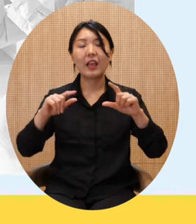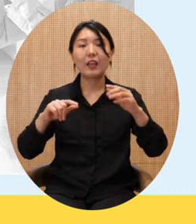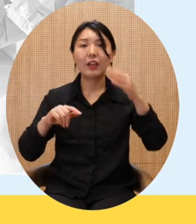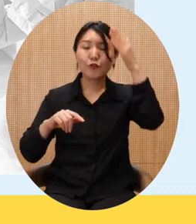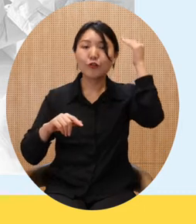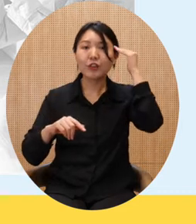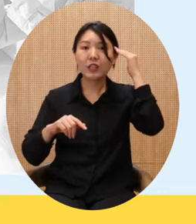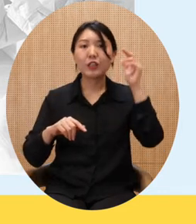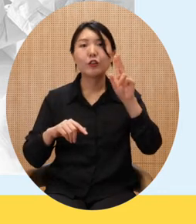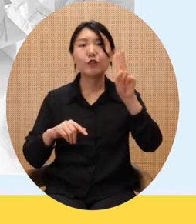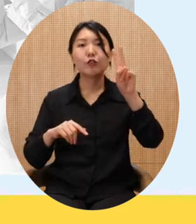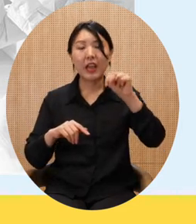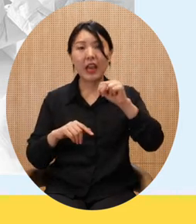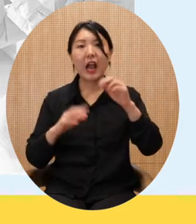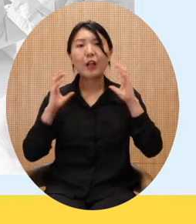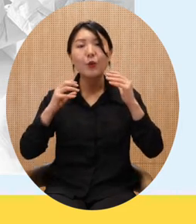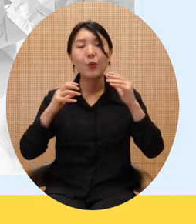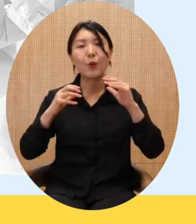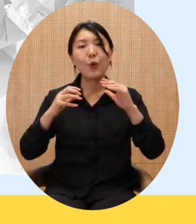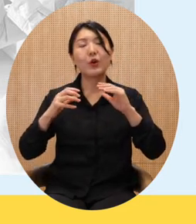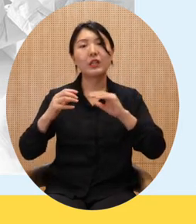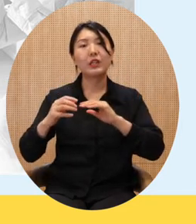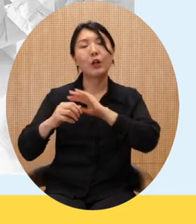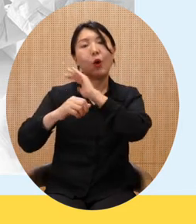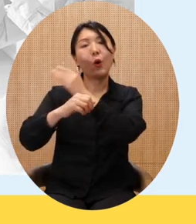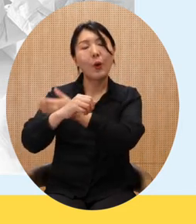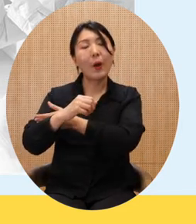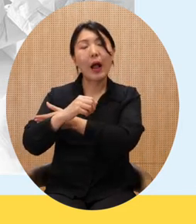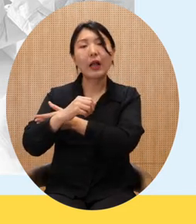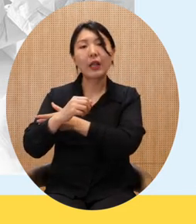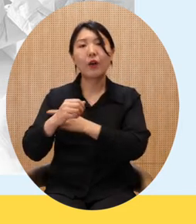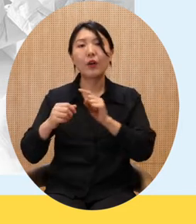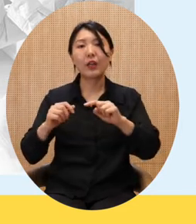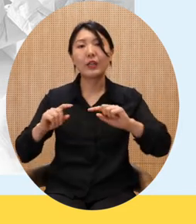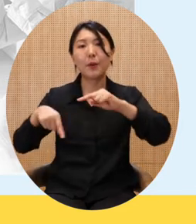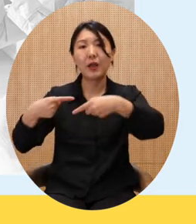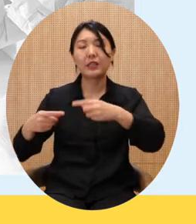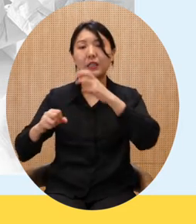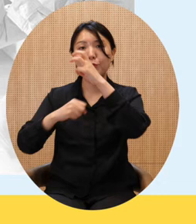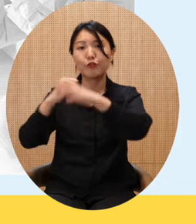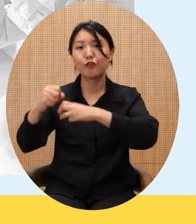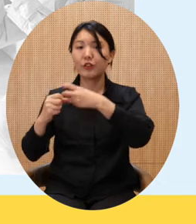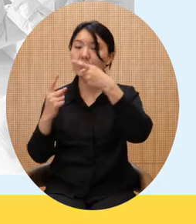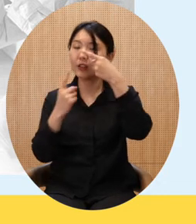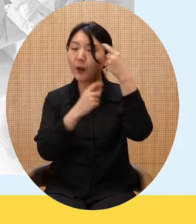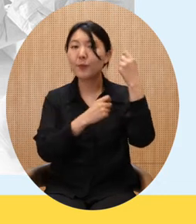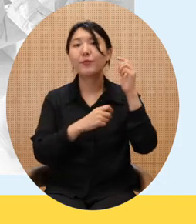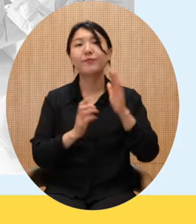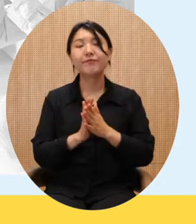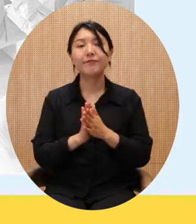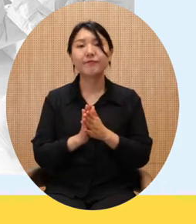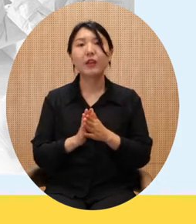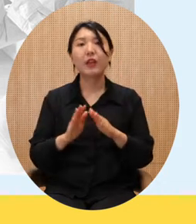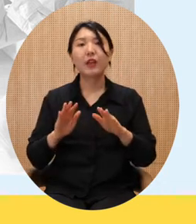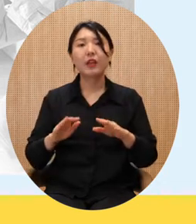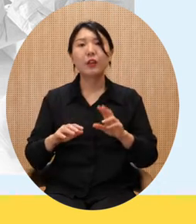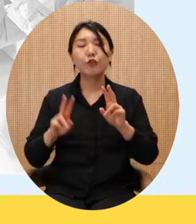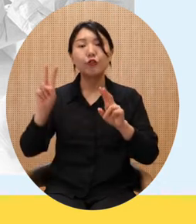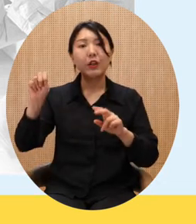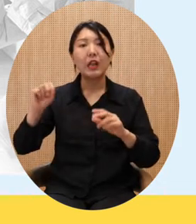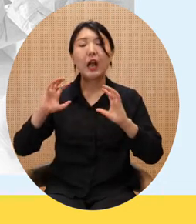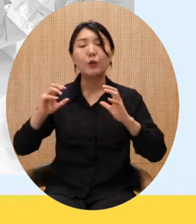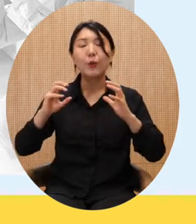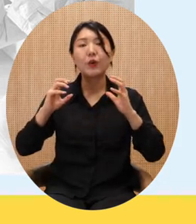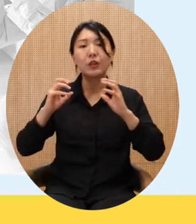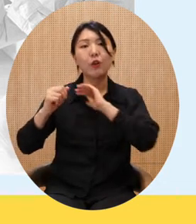유엔 아동권리협약에 비준한 지 30주년이 되는 날입니다. 유엔 아동권리협약에서는 국가는 아동을